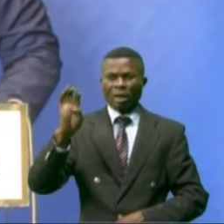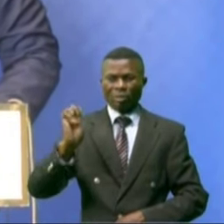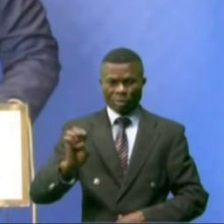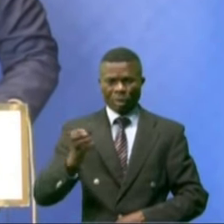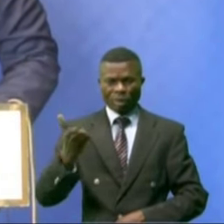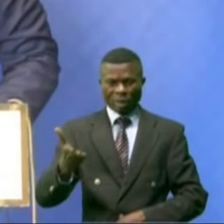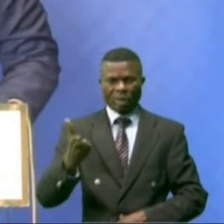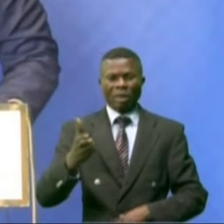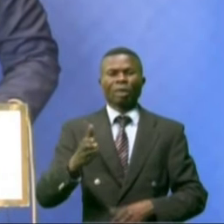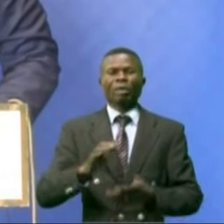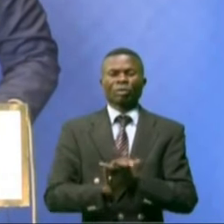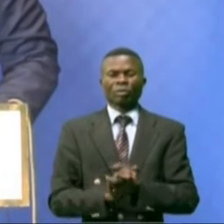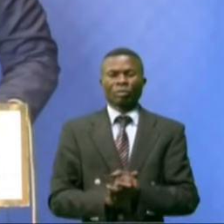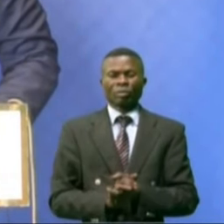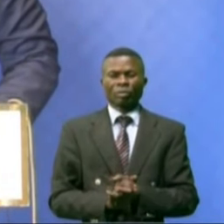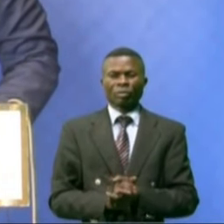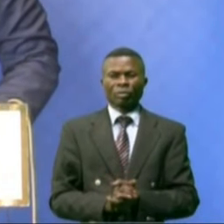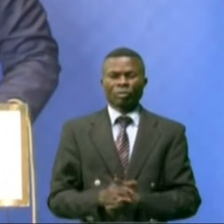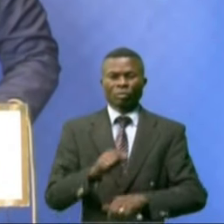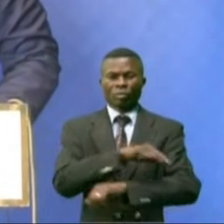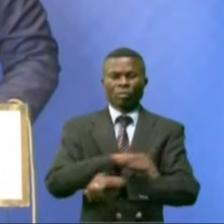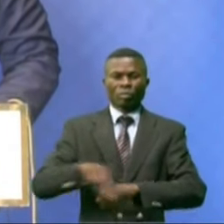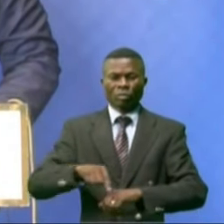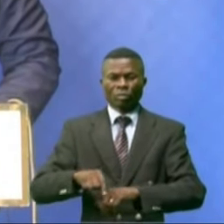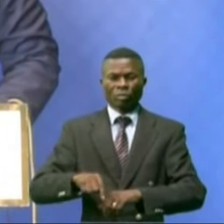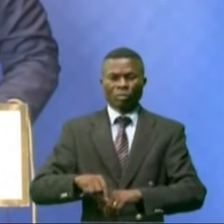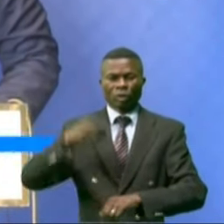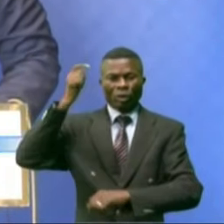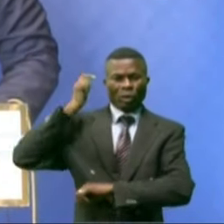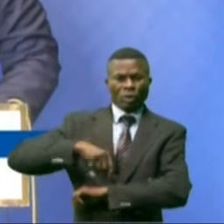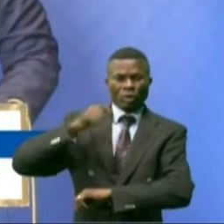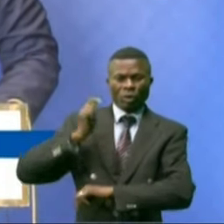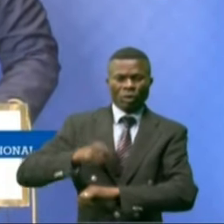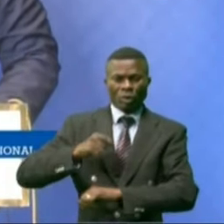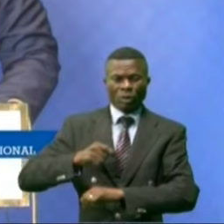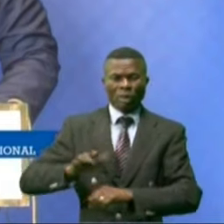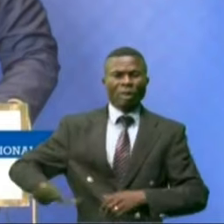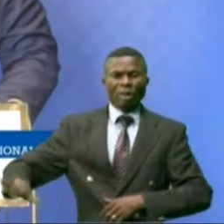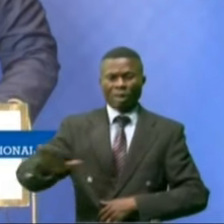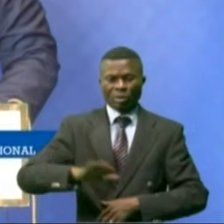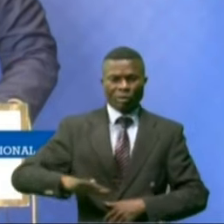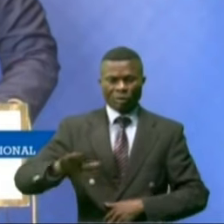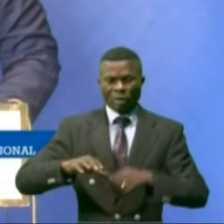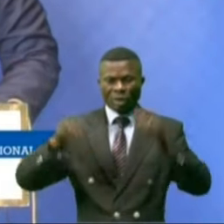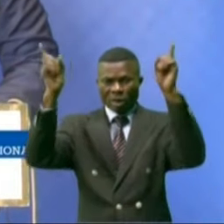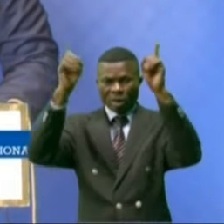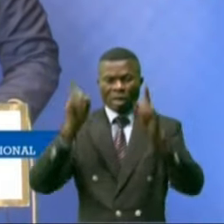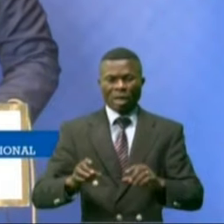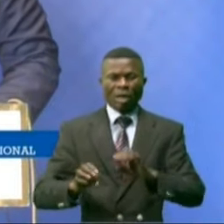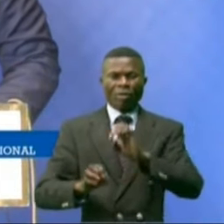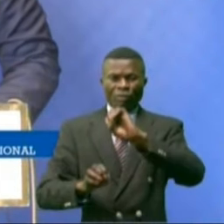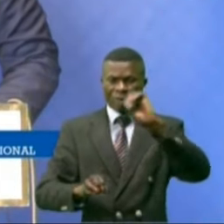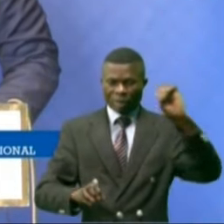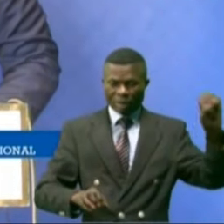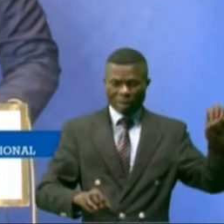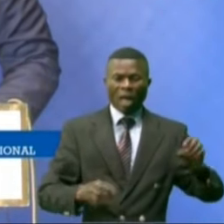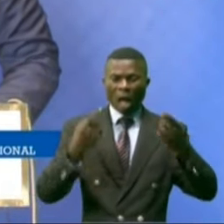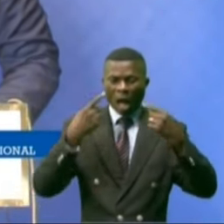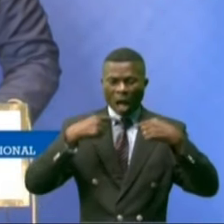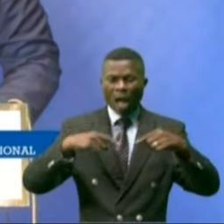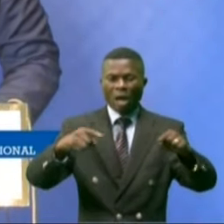sol congolais. Le greffe de la Cour de justice des États de l'Afrique de l'Est a publié